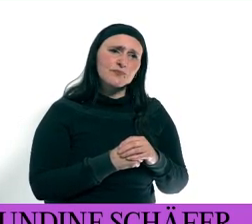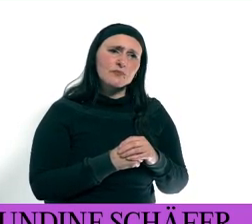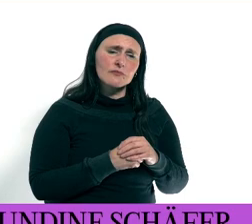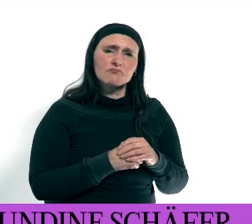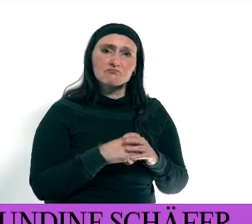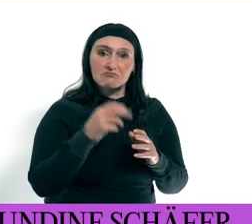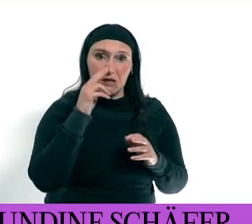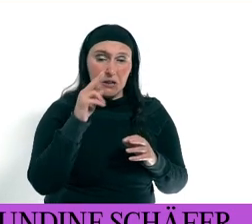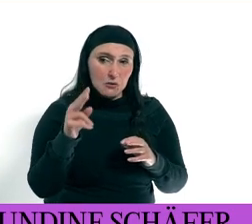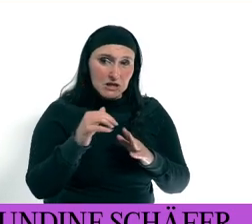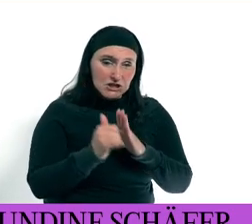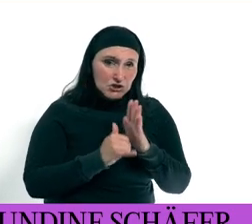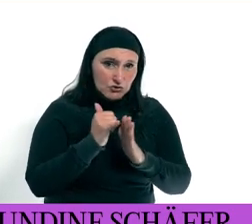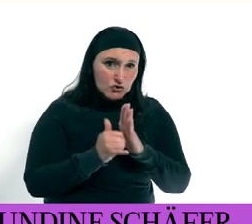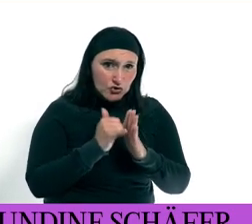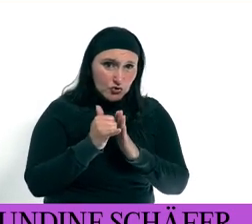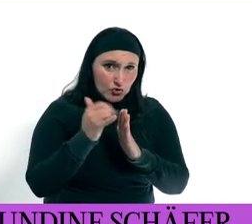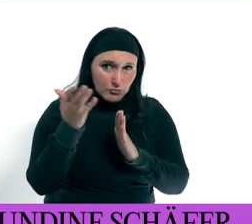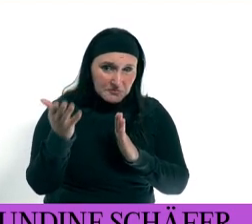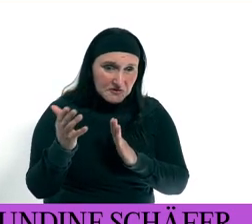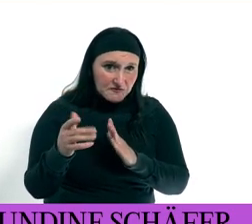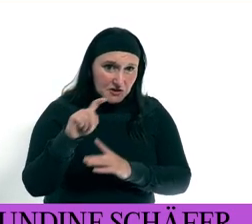questions from the public, maybe